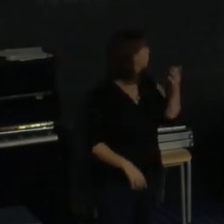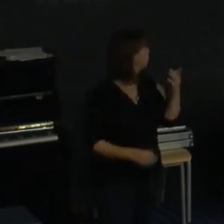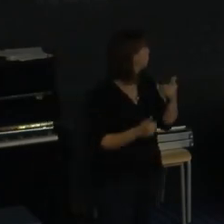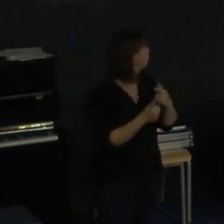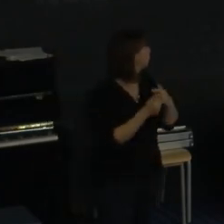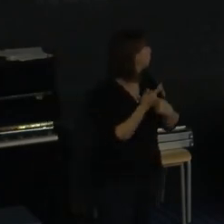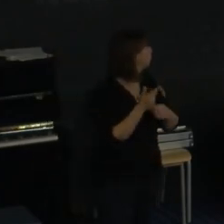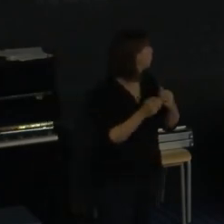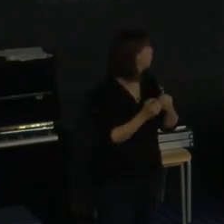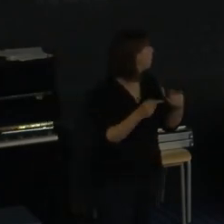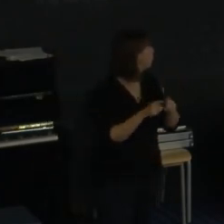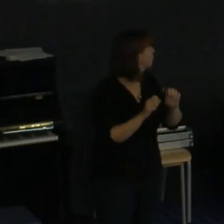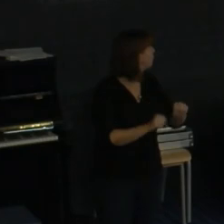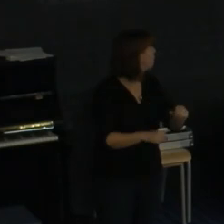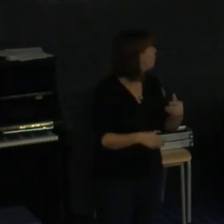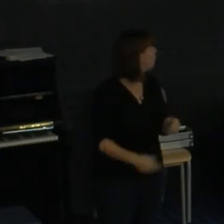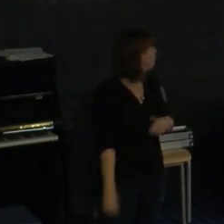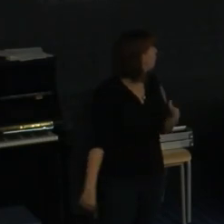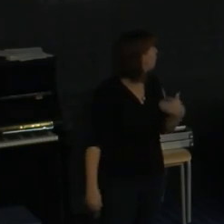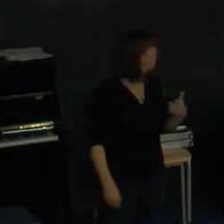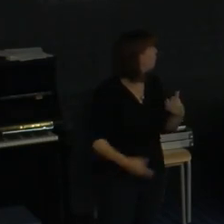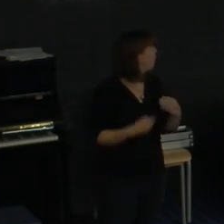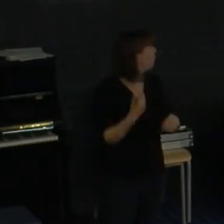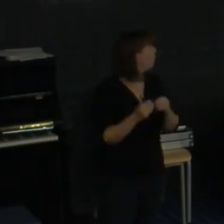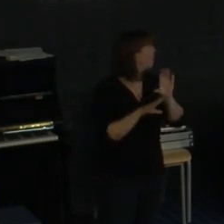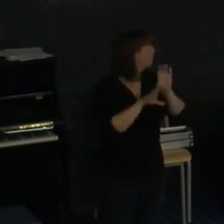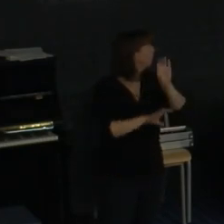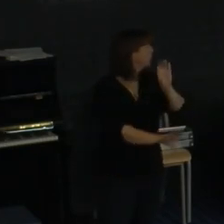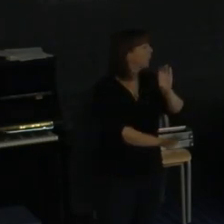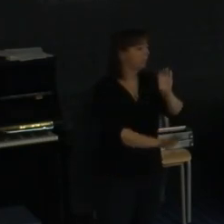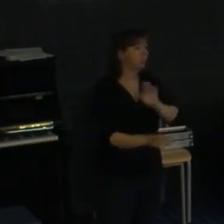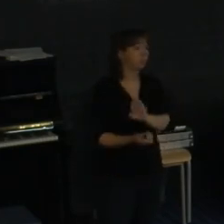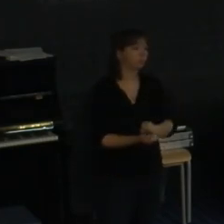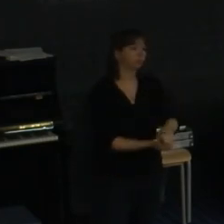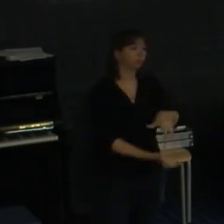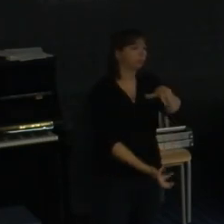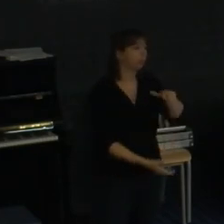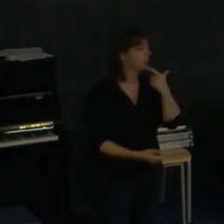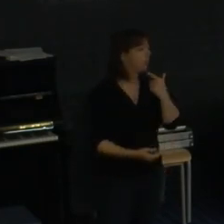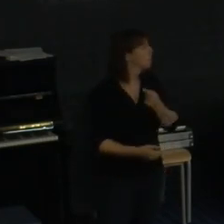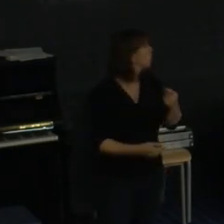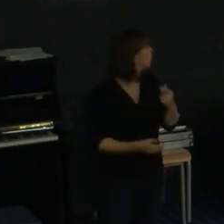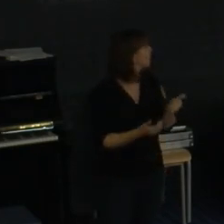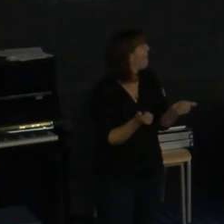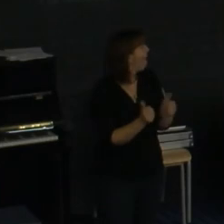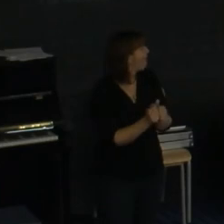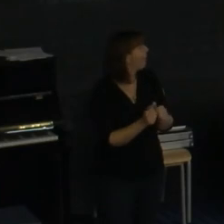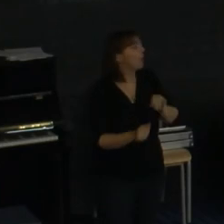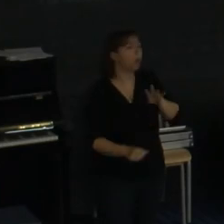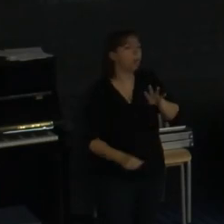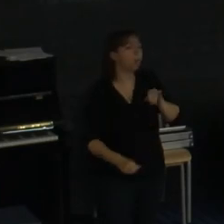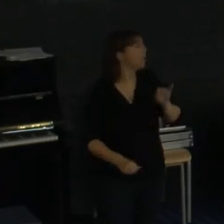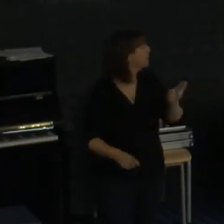3-dev, pardon, ou DBG, et on peut aussi le compiler directement. Tout ce qu'il faut rajouter, c'est with pydebug. Ça va rajouter automatiquement